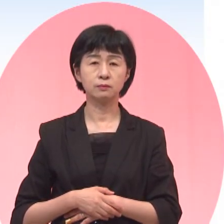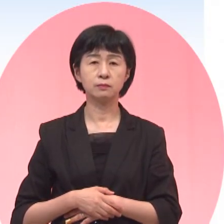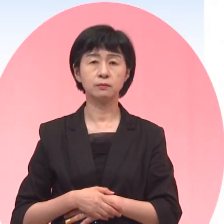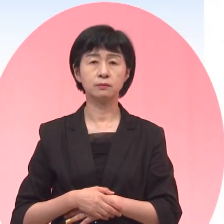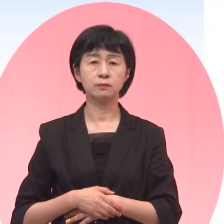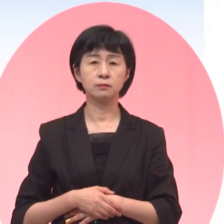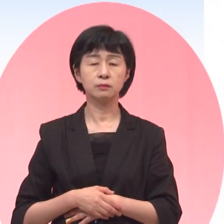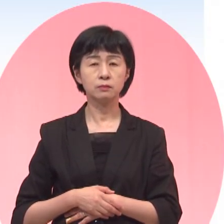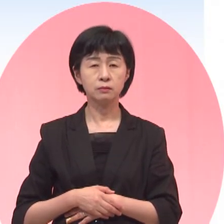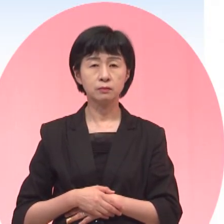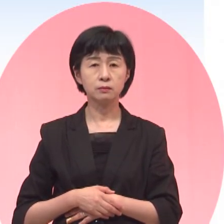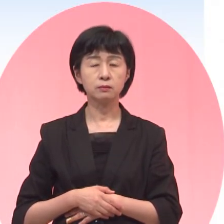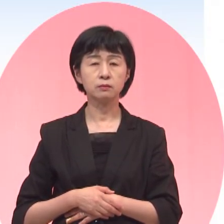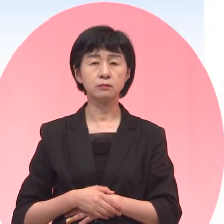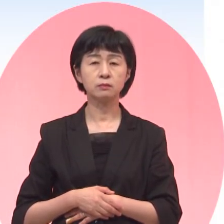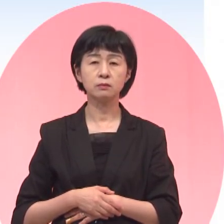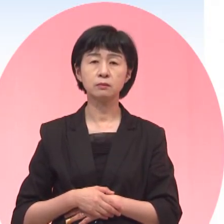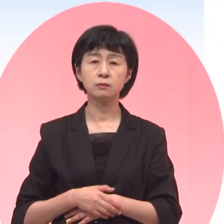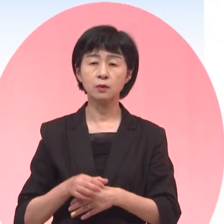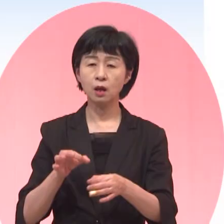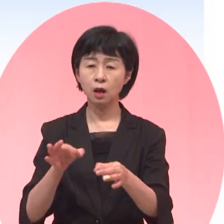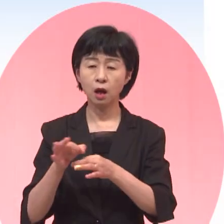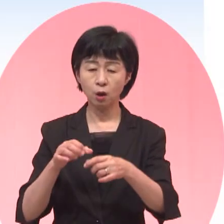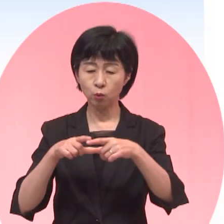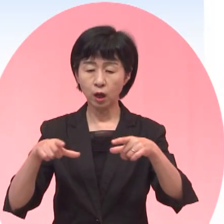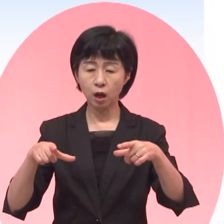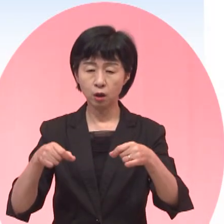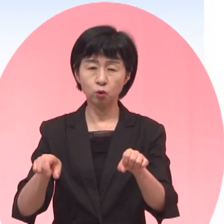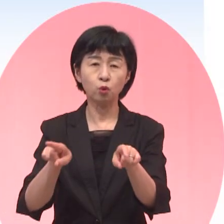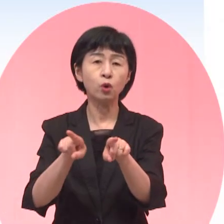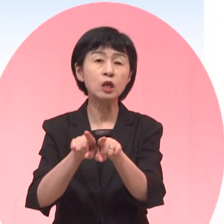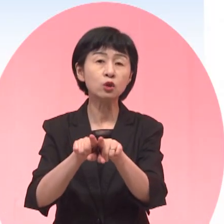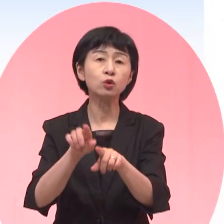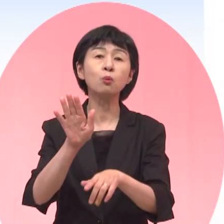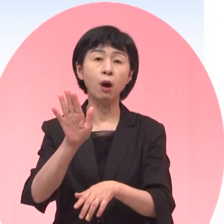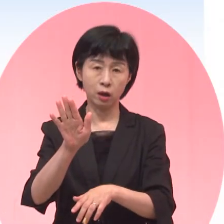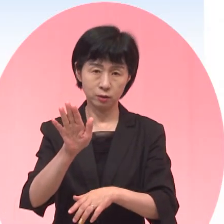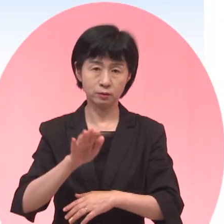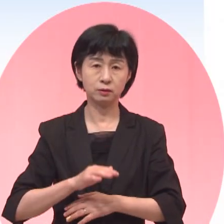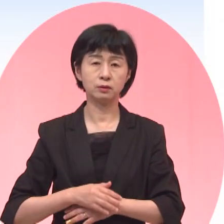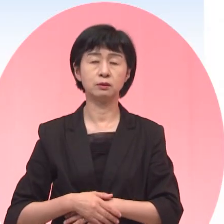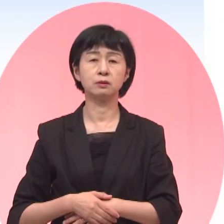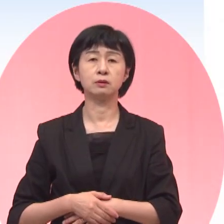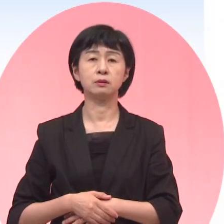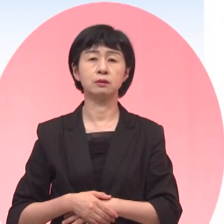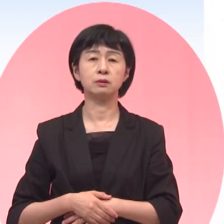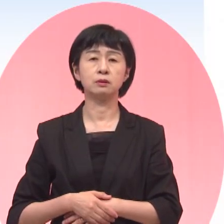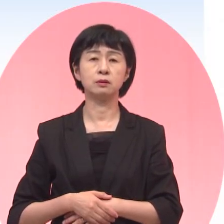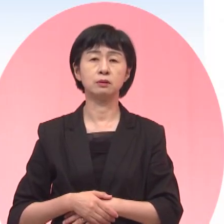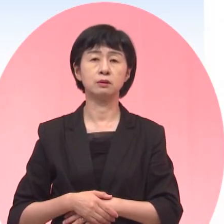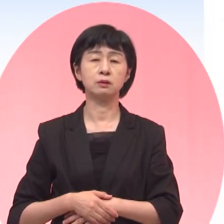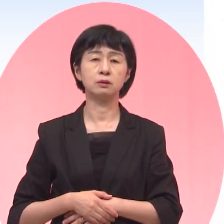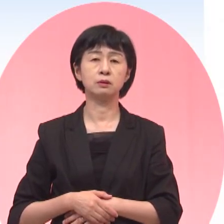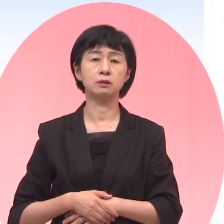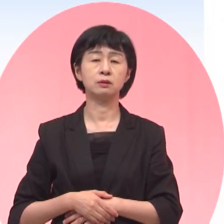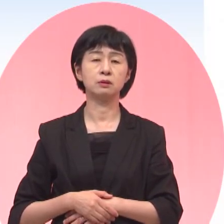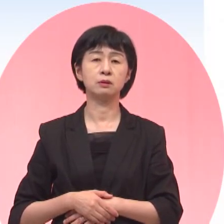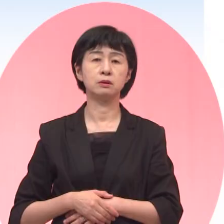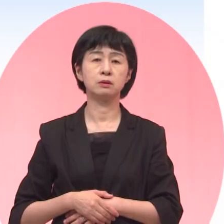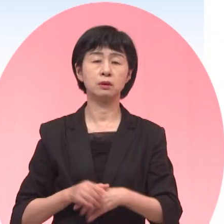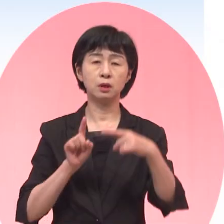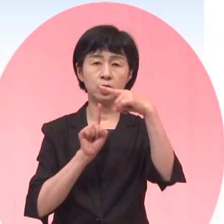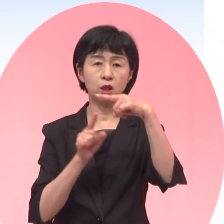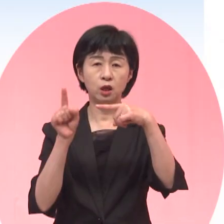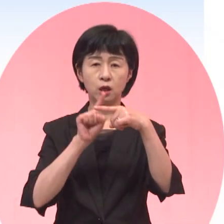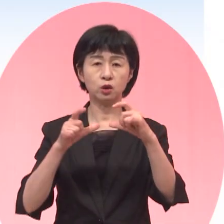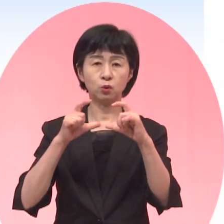ります。また自転車保険がクレジットカードに付帯している場合もあります。 TS